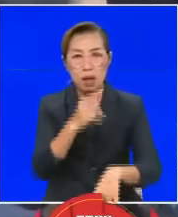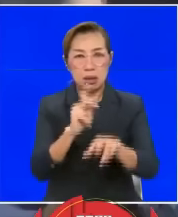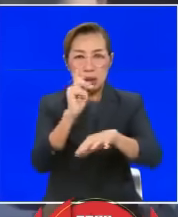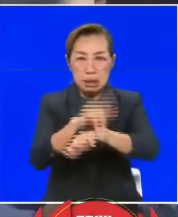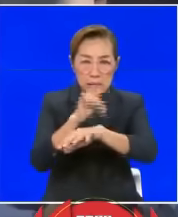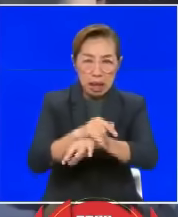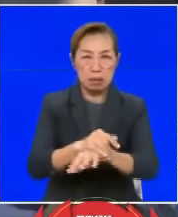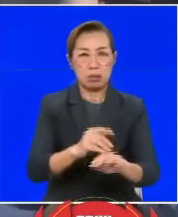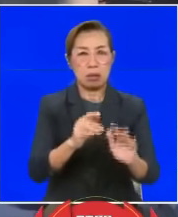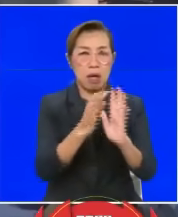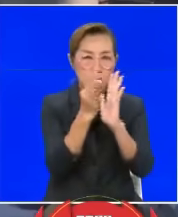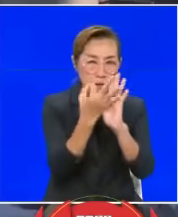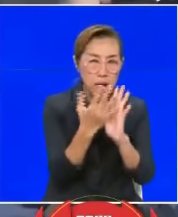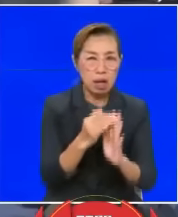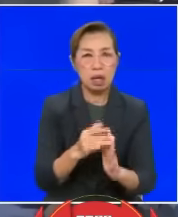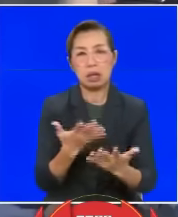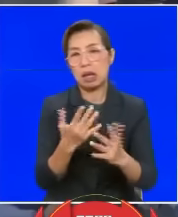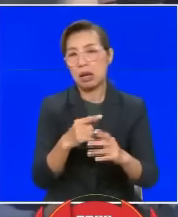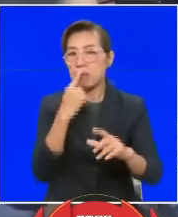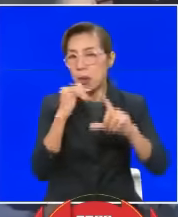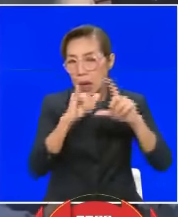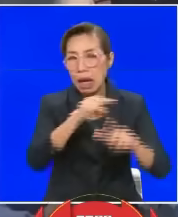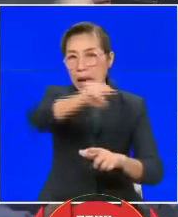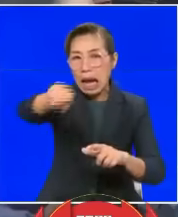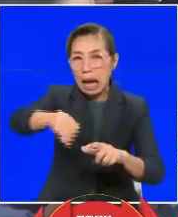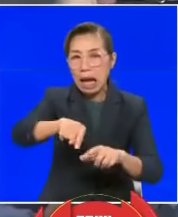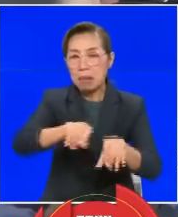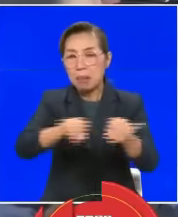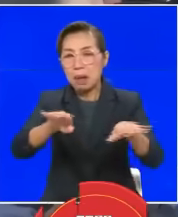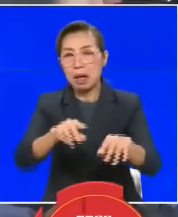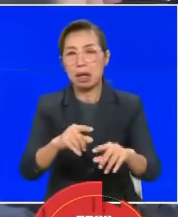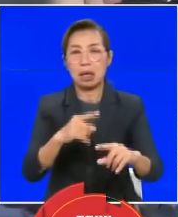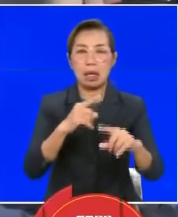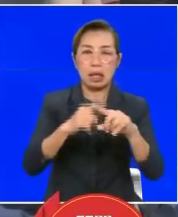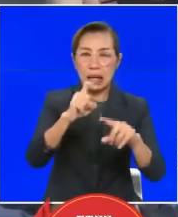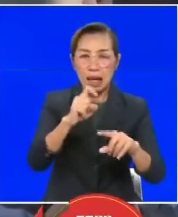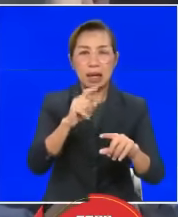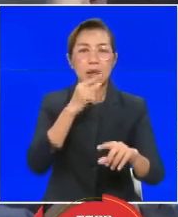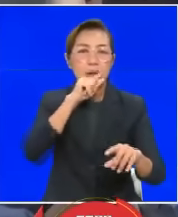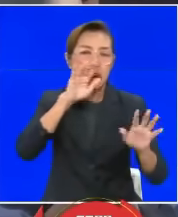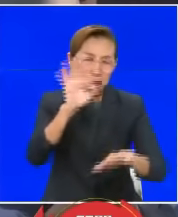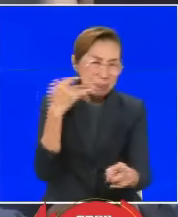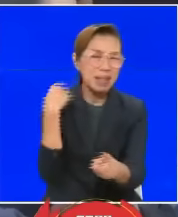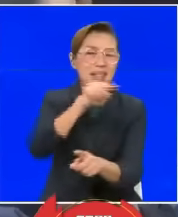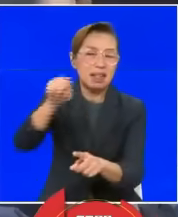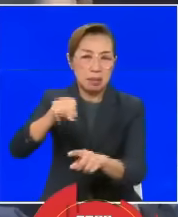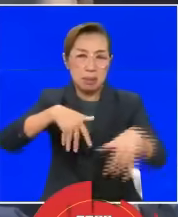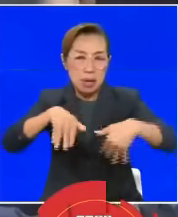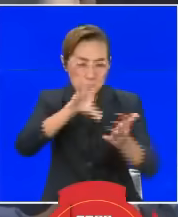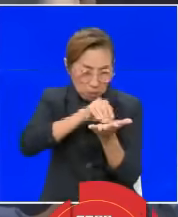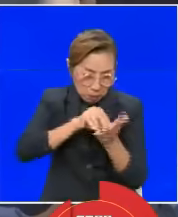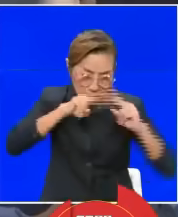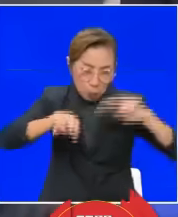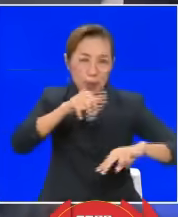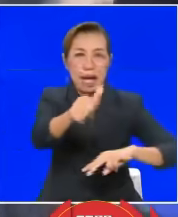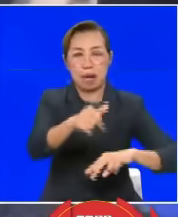ตรวจสอบเขให้ยริงได้นะครับนะเพราะฉะนั้นวันนี้เอ่อเสียสำคัญคือเราต้องยึดหลักกฎหมายหลักกฎหมายมันมีอยู่หลักหลักเดียวอ่ะ